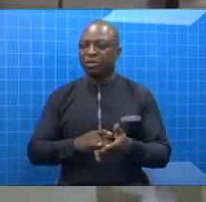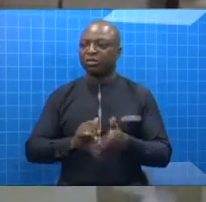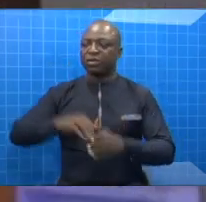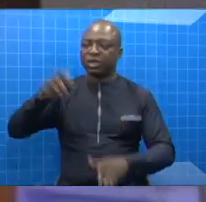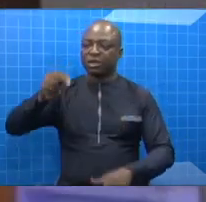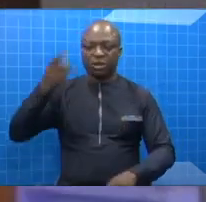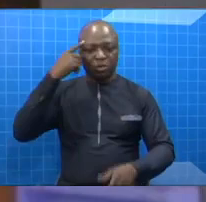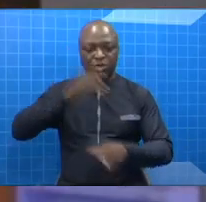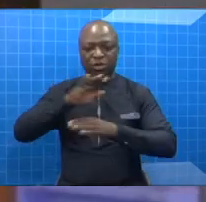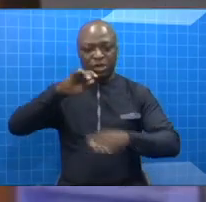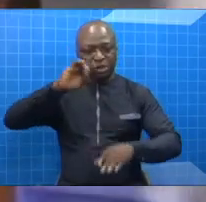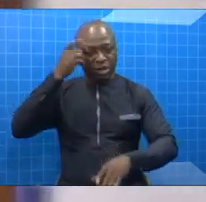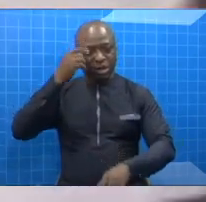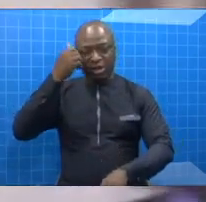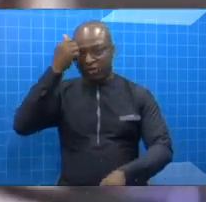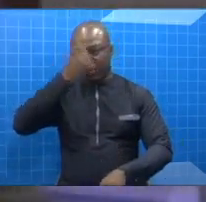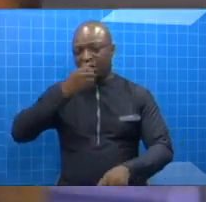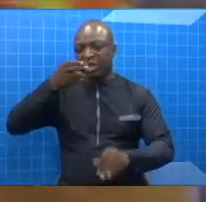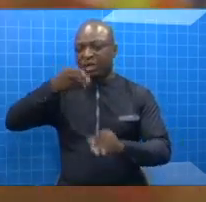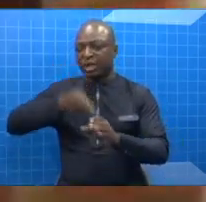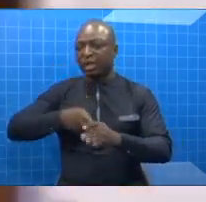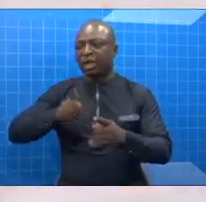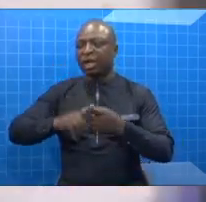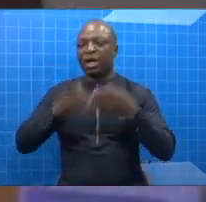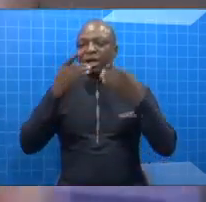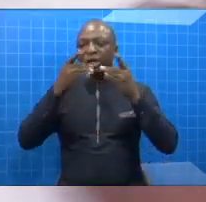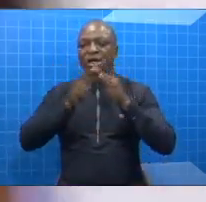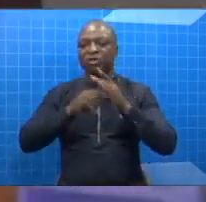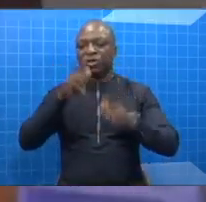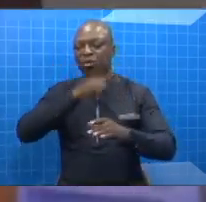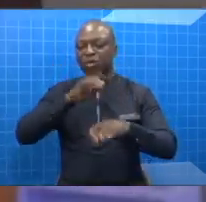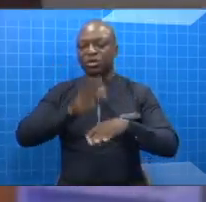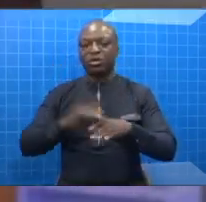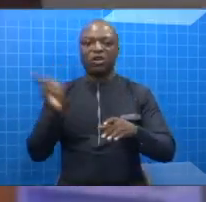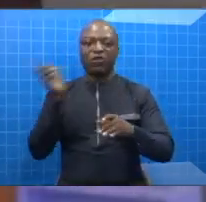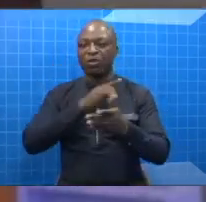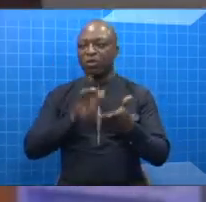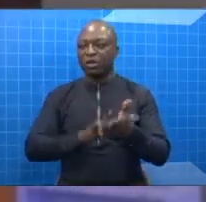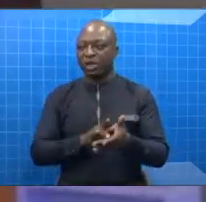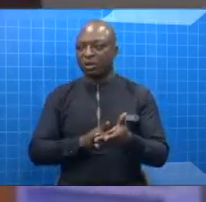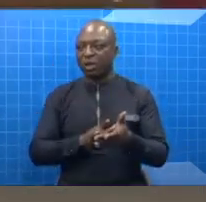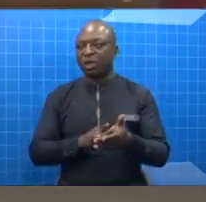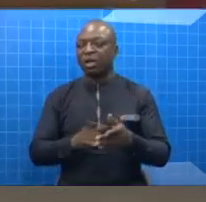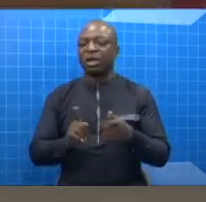pour tous les États africains d'adhérer à la déclaration de Lomé sur les faux médicaments